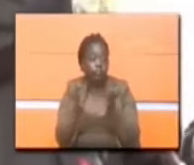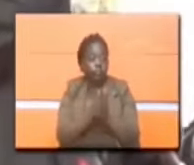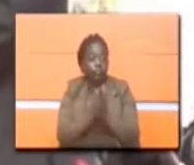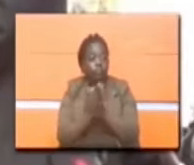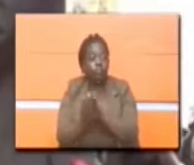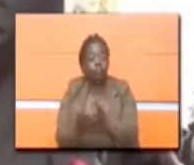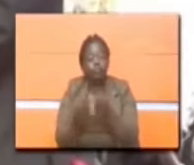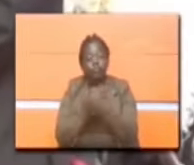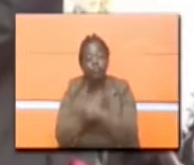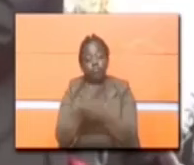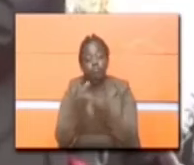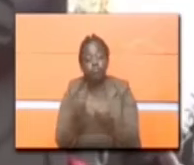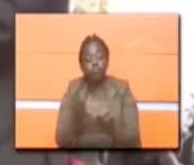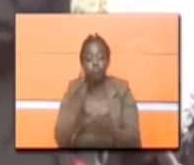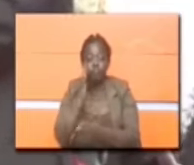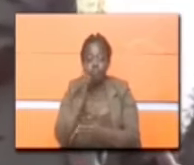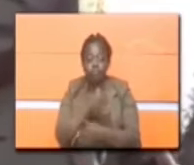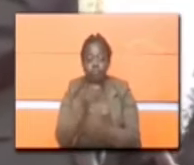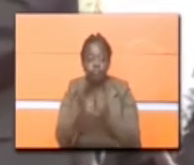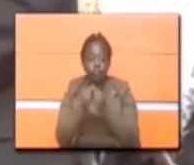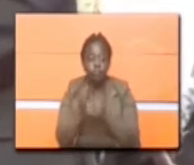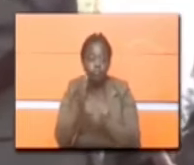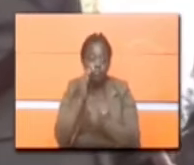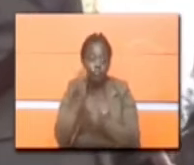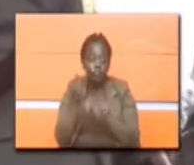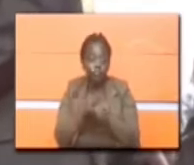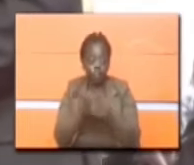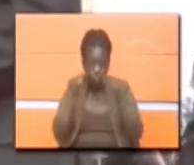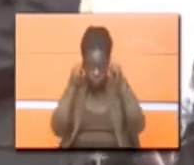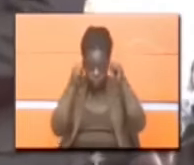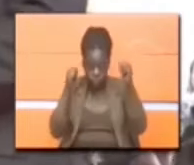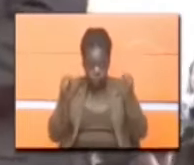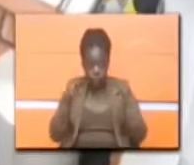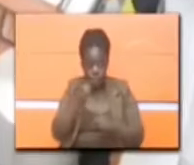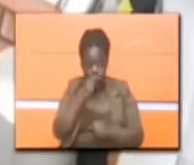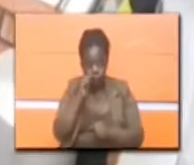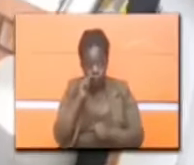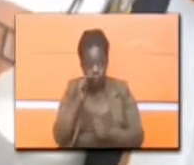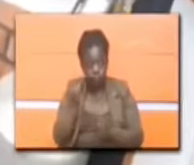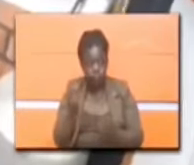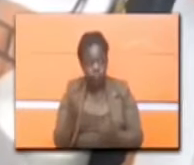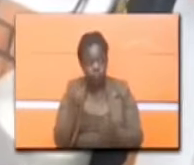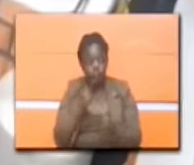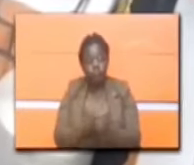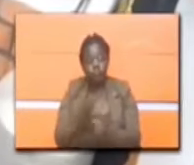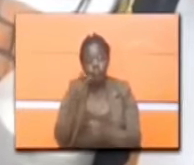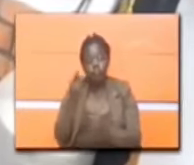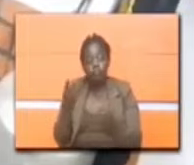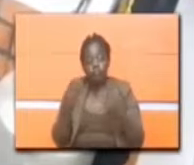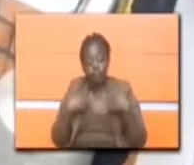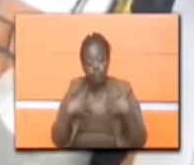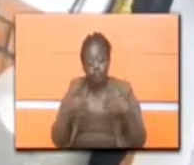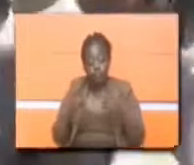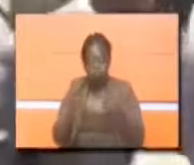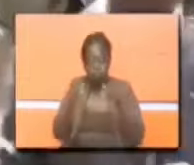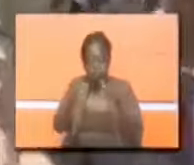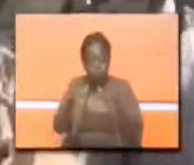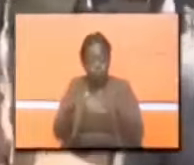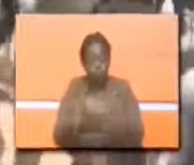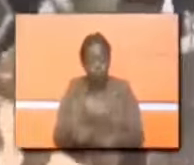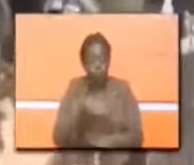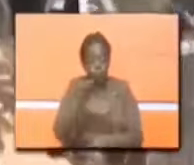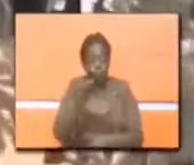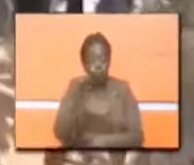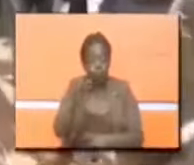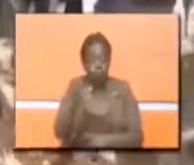kwasiza abooluganda amabugo ga bukadde 10 agavudde wa President Museveni. Ku ssaawa 8:02 gwa mirundi gugalamiziddwa ku bijja